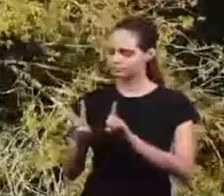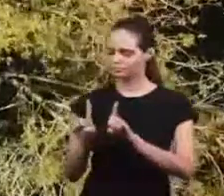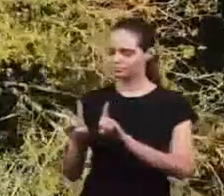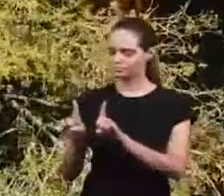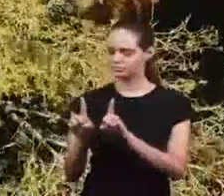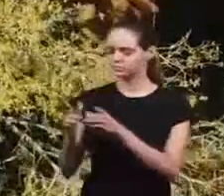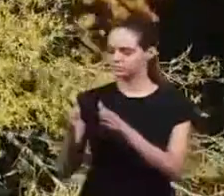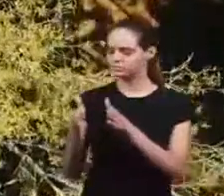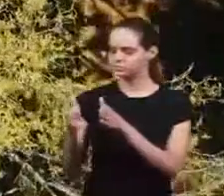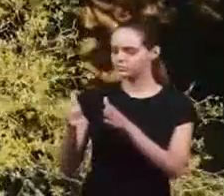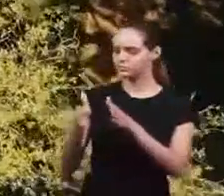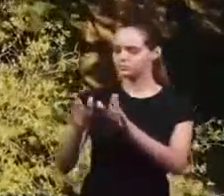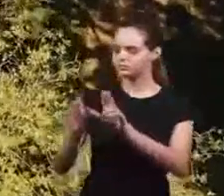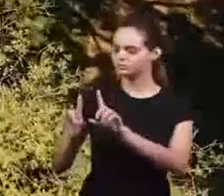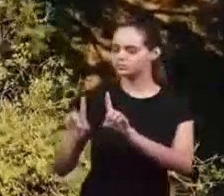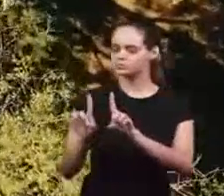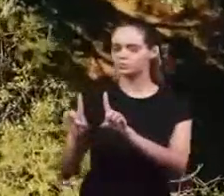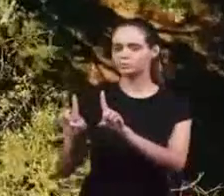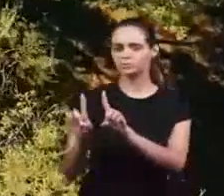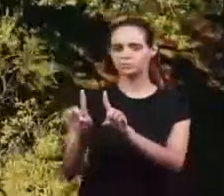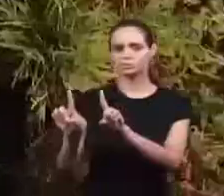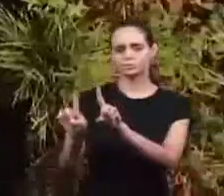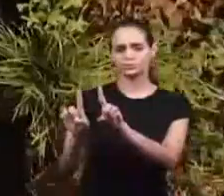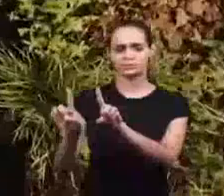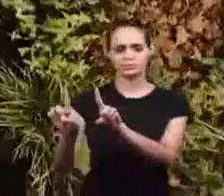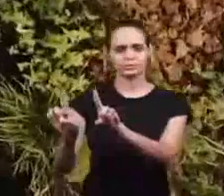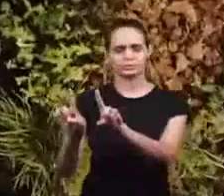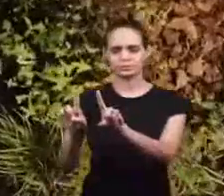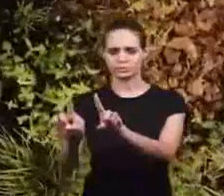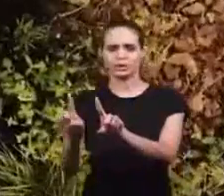Wir gehen auf der Straße des Lebens.